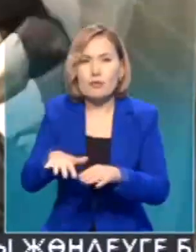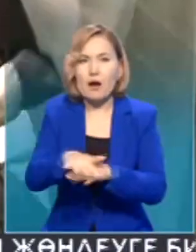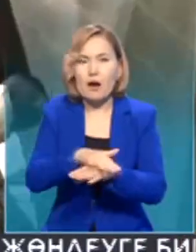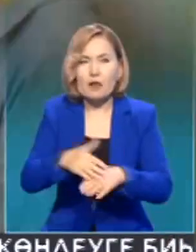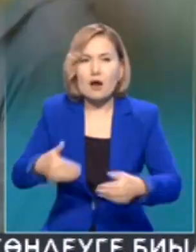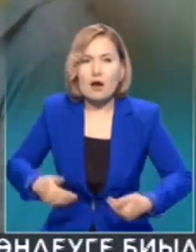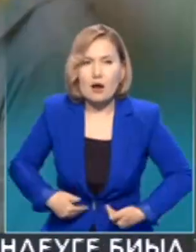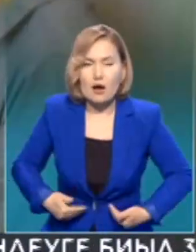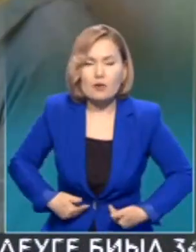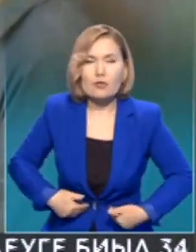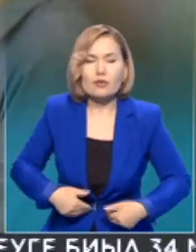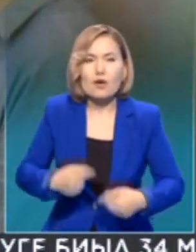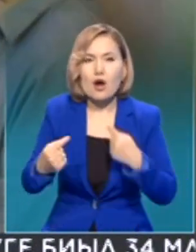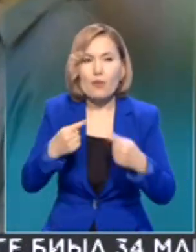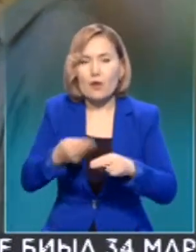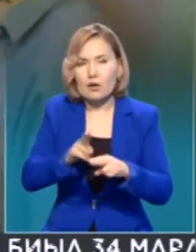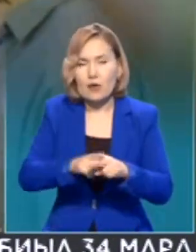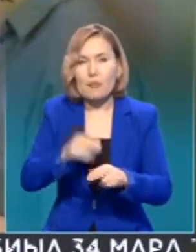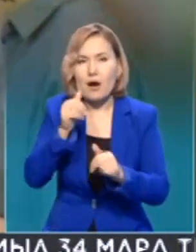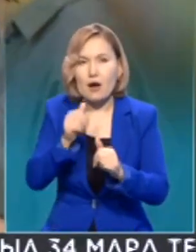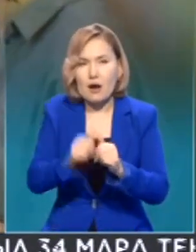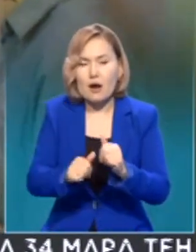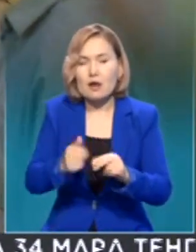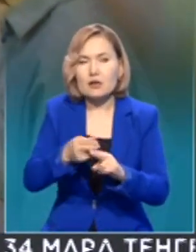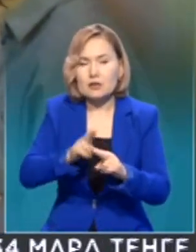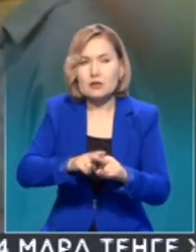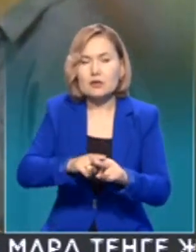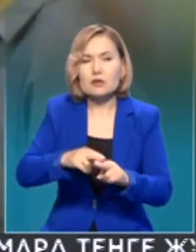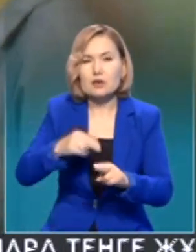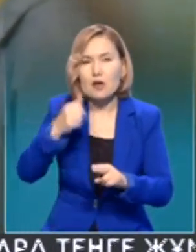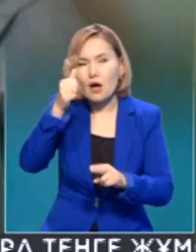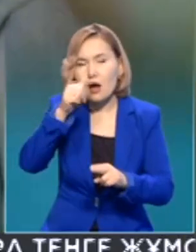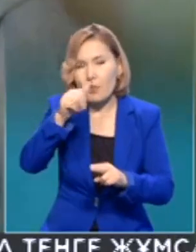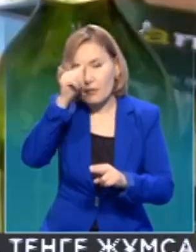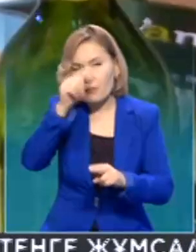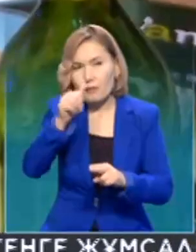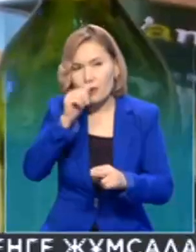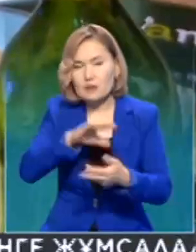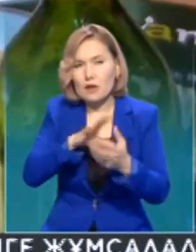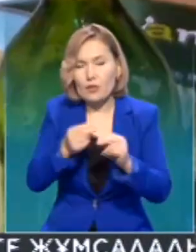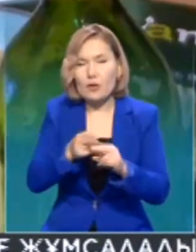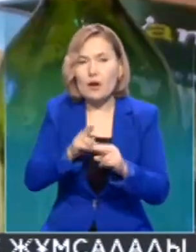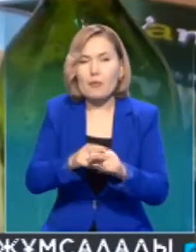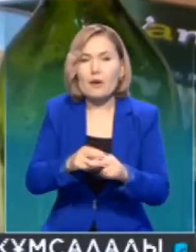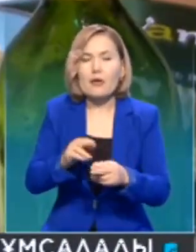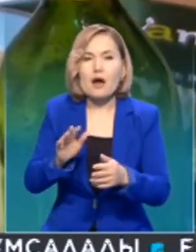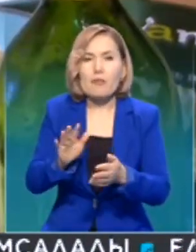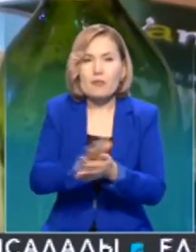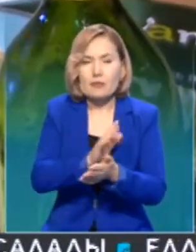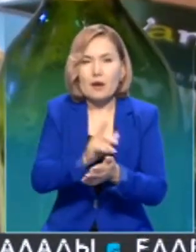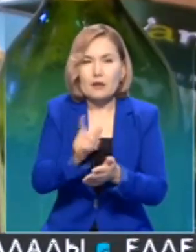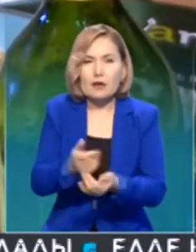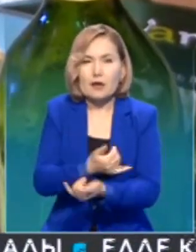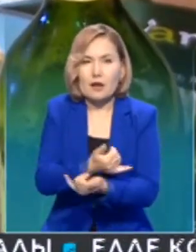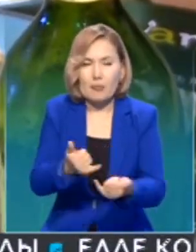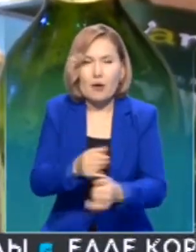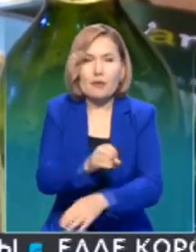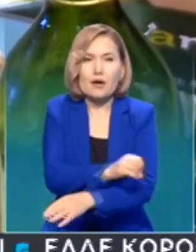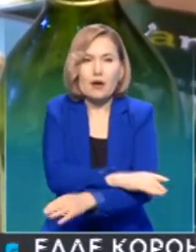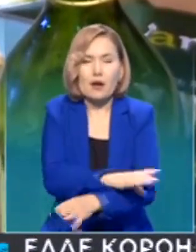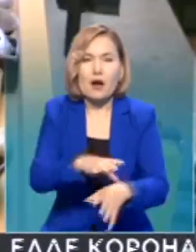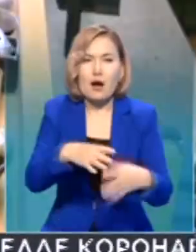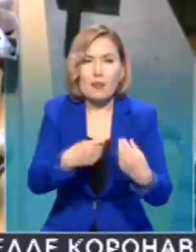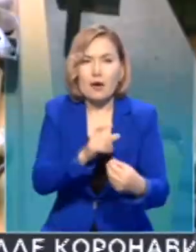зәру. Стивен сондай жандарға енді аптасына 3 рет тегін дастархан жаяды. Және мейрамханадан түскен қаражаттың есебінен сол тұрмысы төмен